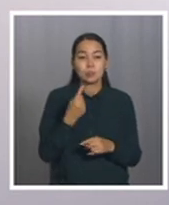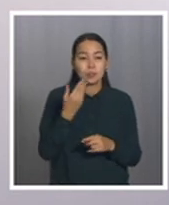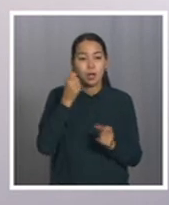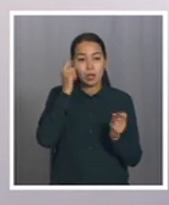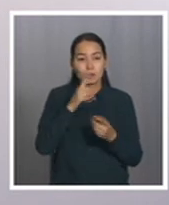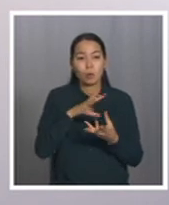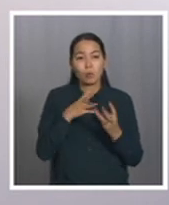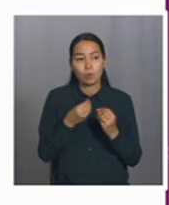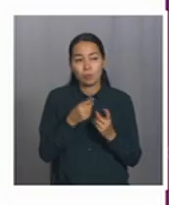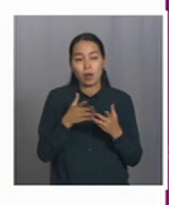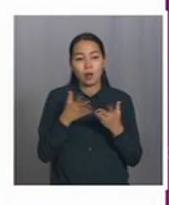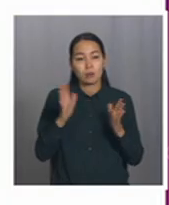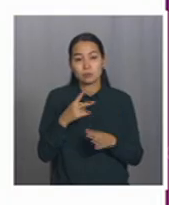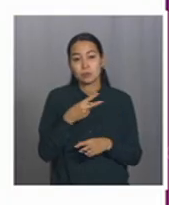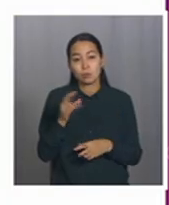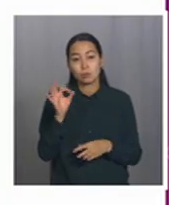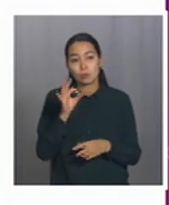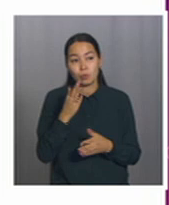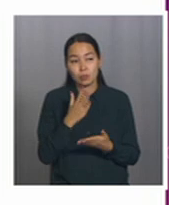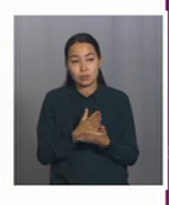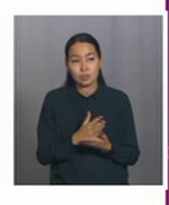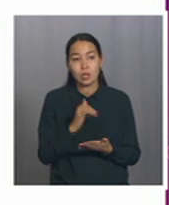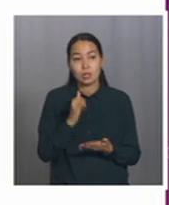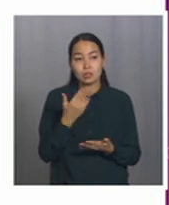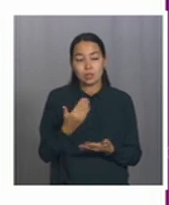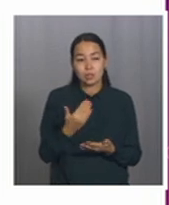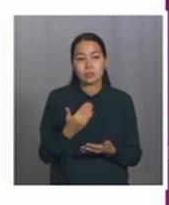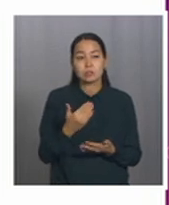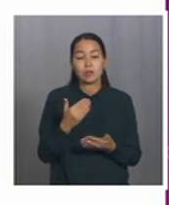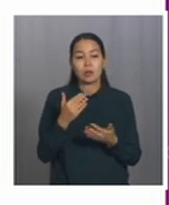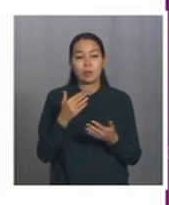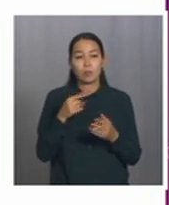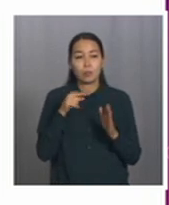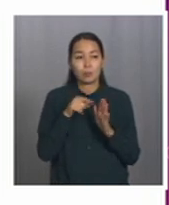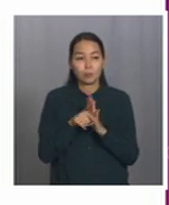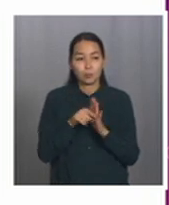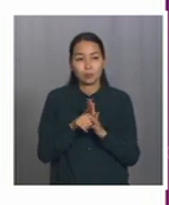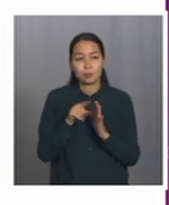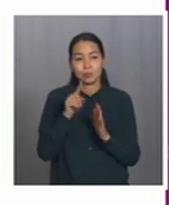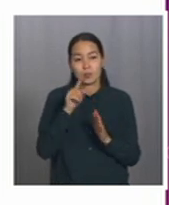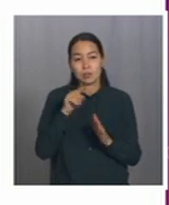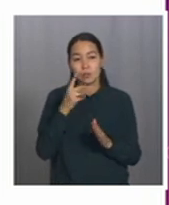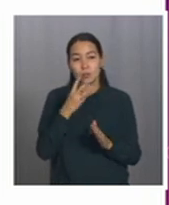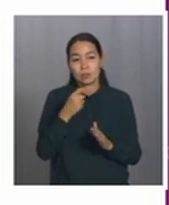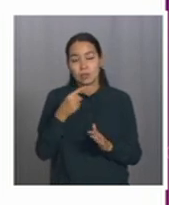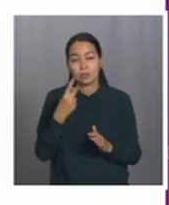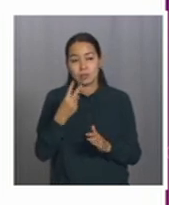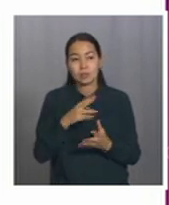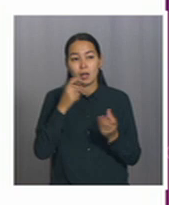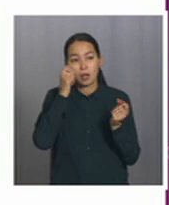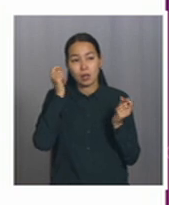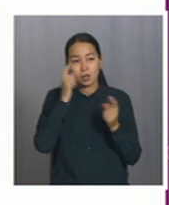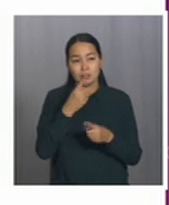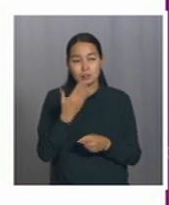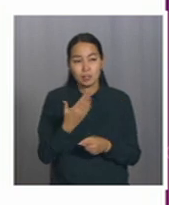артық неместен 0 болып тұр. Y тең болады түбір астында 3x азайтылған 2 функциясында анықталу болса, яғни x артық неместен 3-тен 2